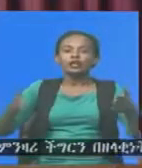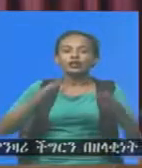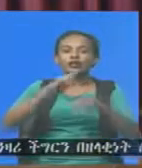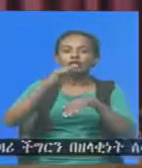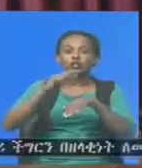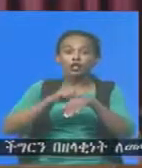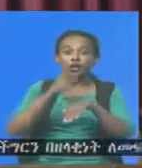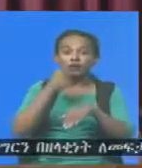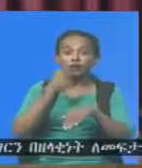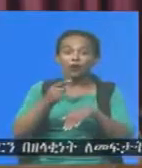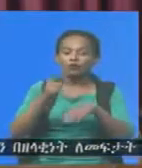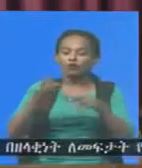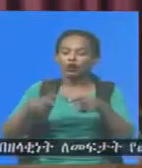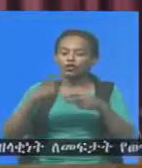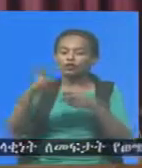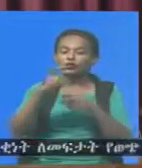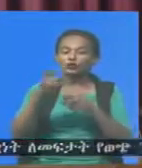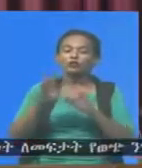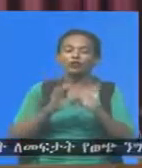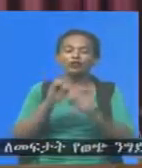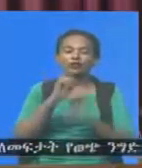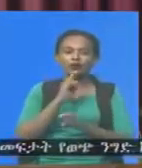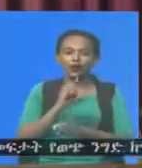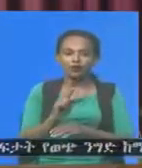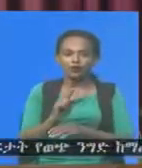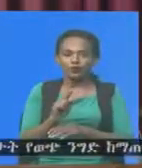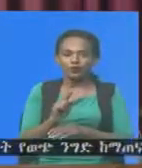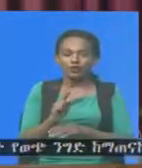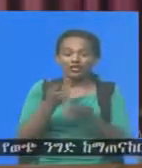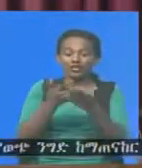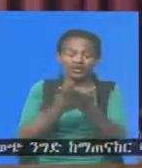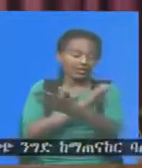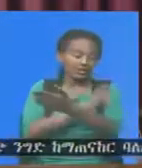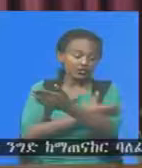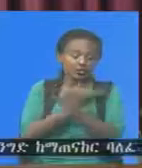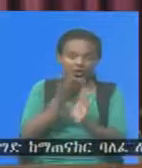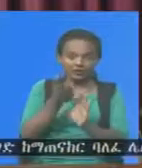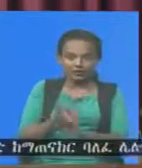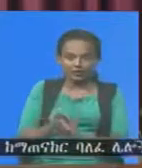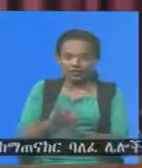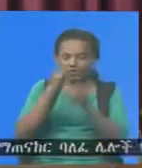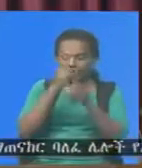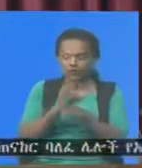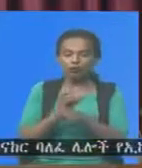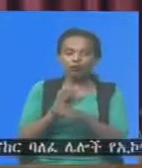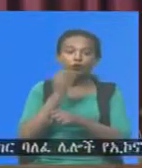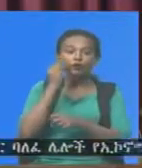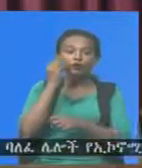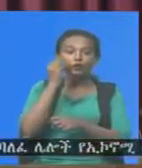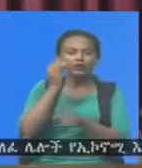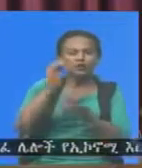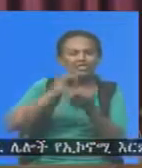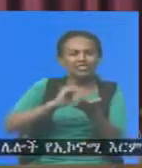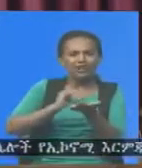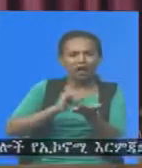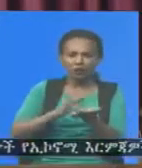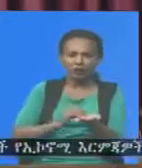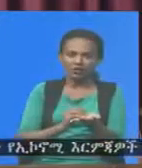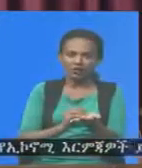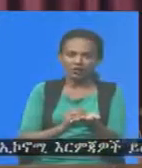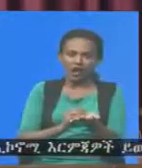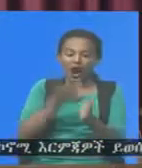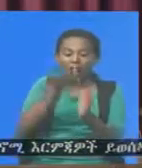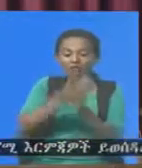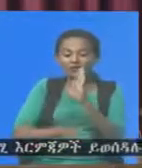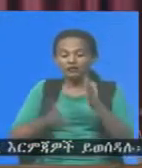ግሪድ ትራንስፖርት ማድረግ ላይ ነው። ከኢነርጂ አንጻር የተከበረው ምክር ቤት በተደጋጋሚ